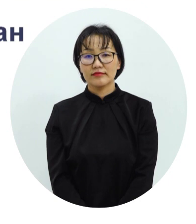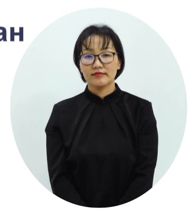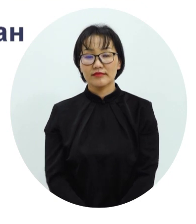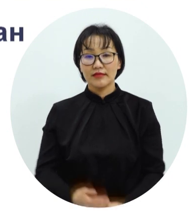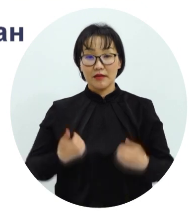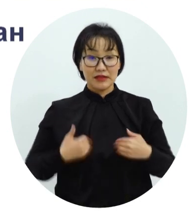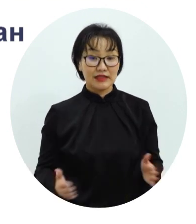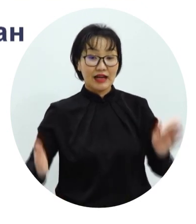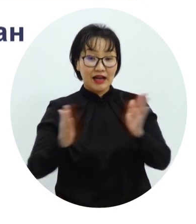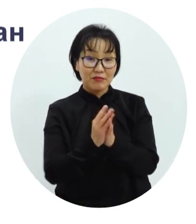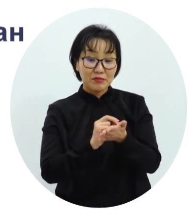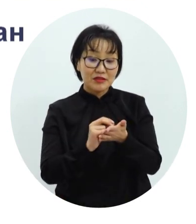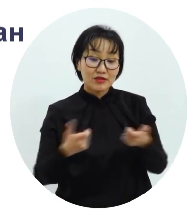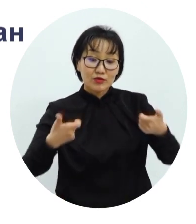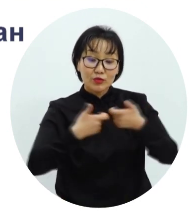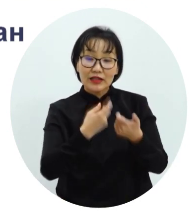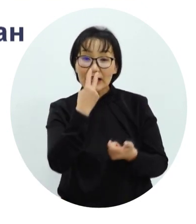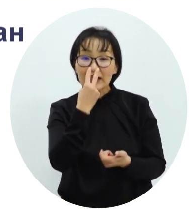За багштайгаа бичснээ тулгаарай.